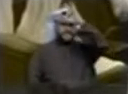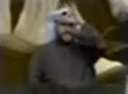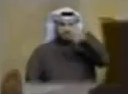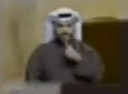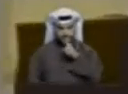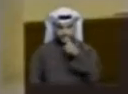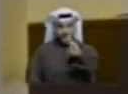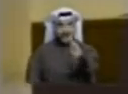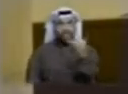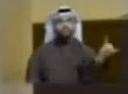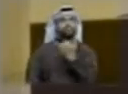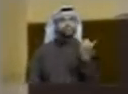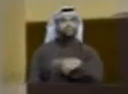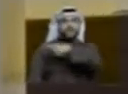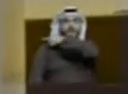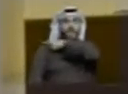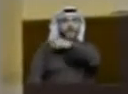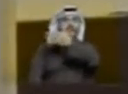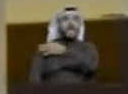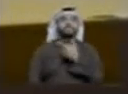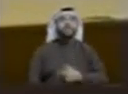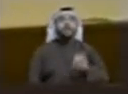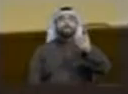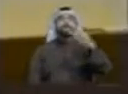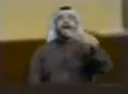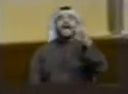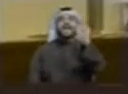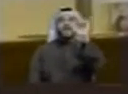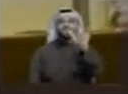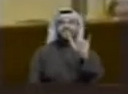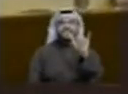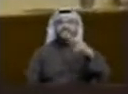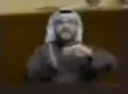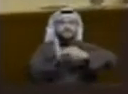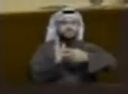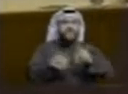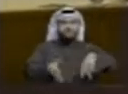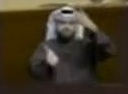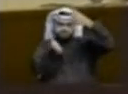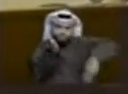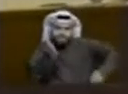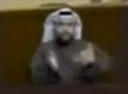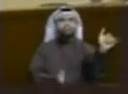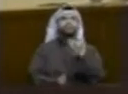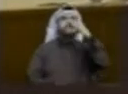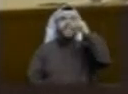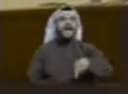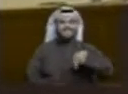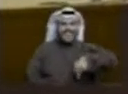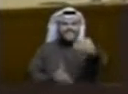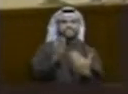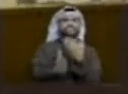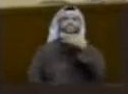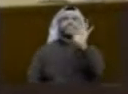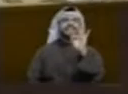أكد اللواء معرفي على أهمية التنسيق والمتابعة بين الإدارات المعنية لتفعيل ذلك القرار بصورة متميزة شكلا